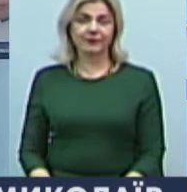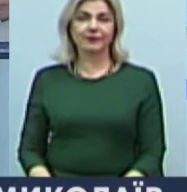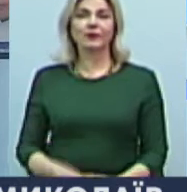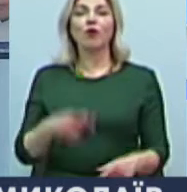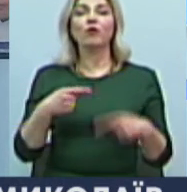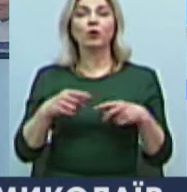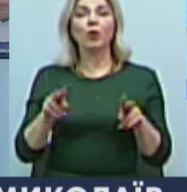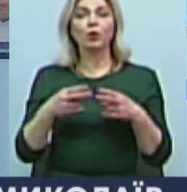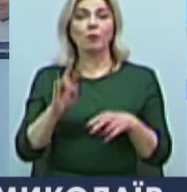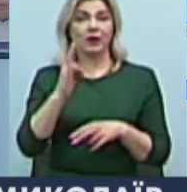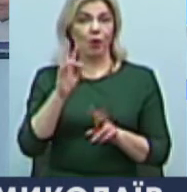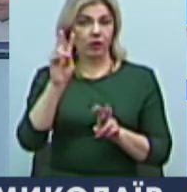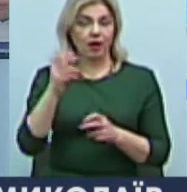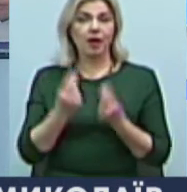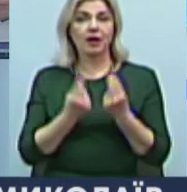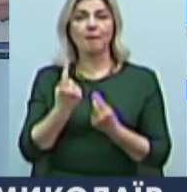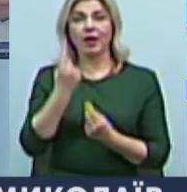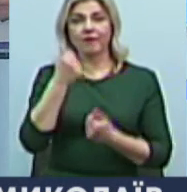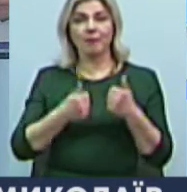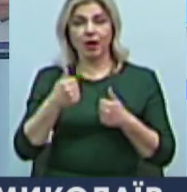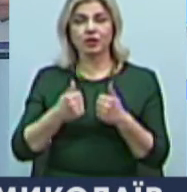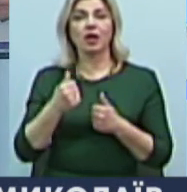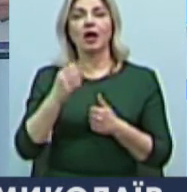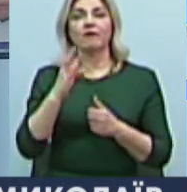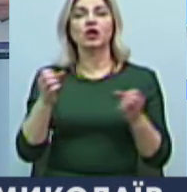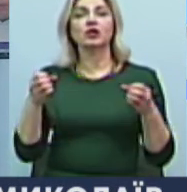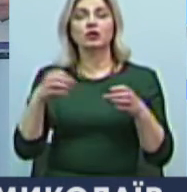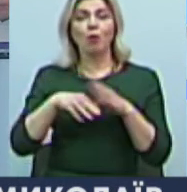Муніципальний футбольний клуб «Миколаїв» зіграв перший матч на міжсезонному зборі у